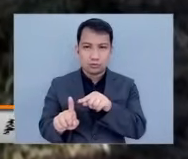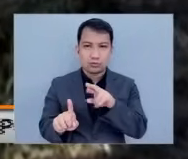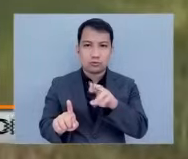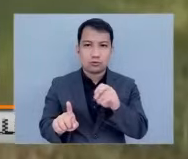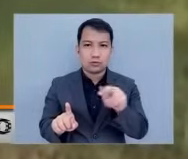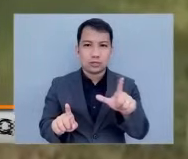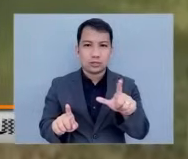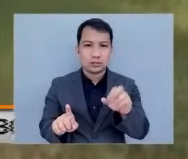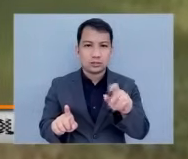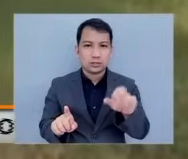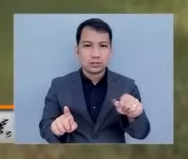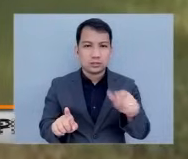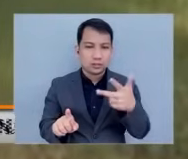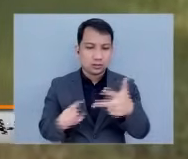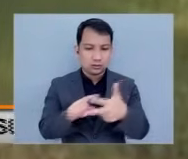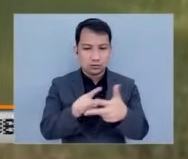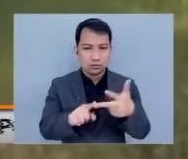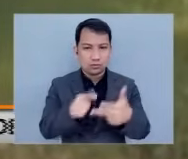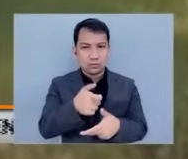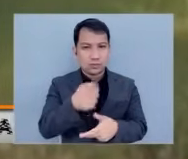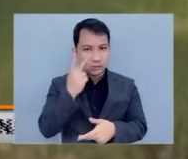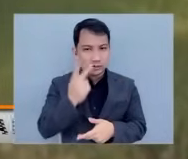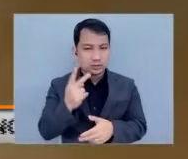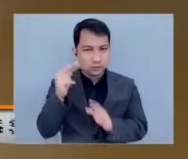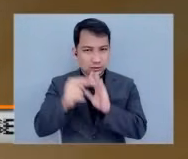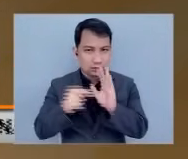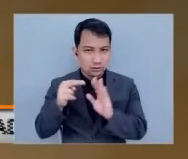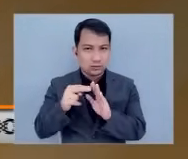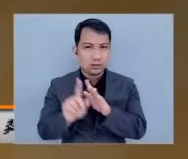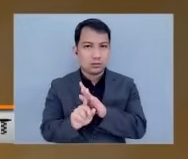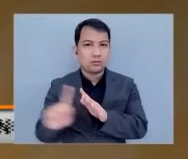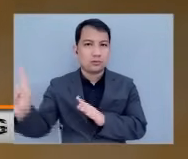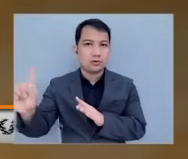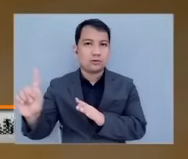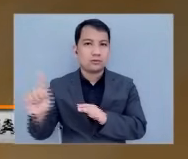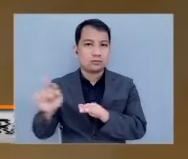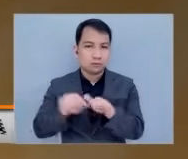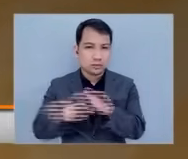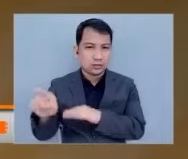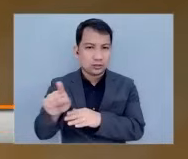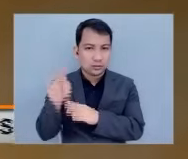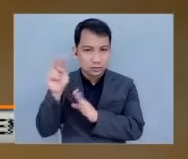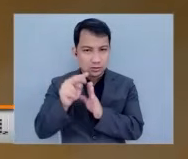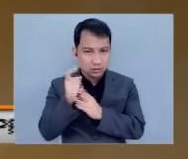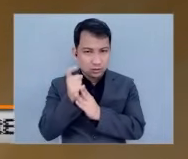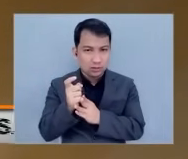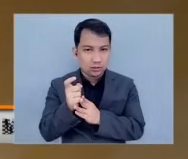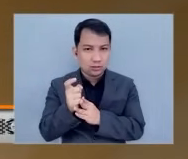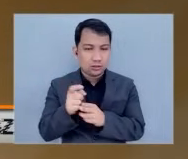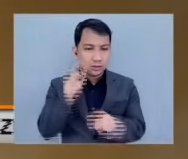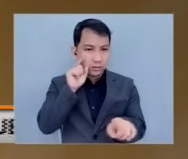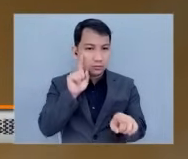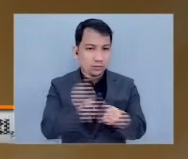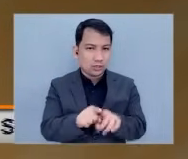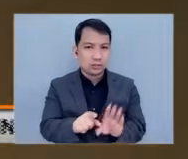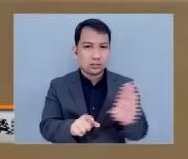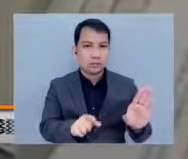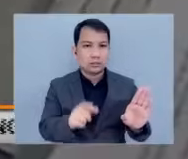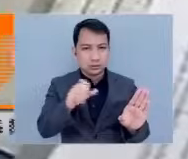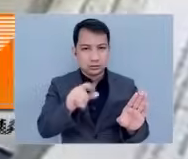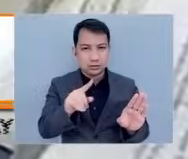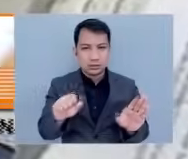bala. Hindi na nakita sa video, pero tumakbo na raw palayo ang kumukuha ng video na kapatid ni Santillan at isa pa nilang